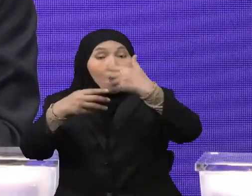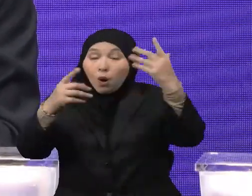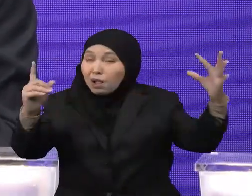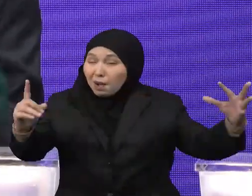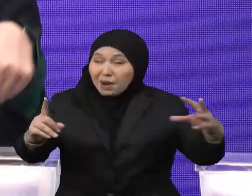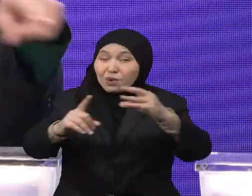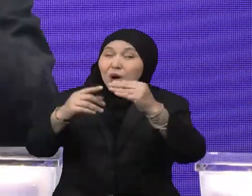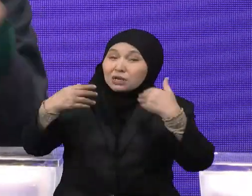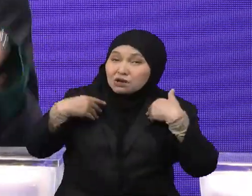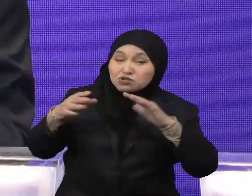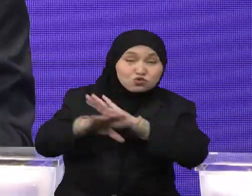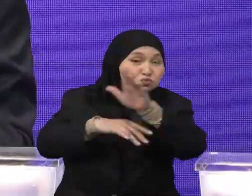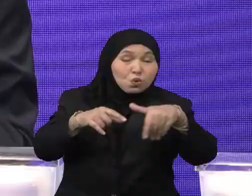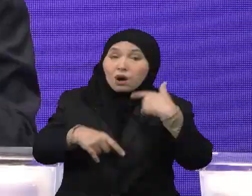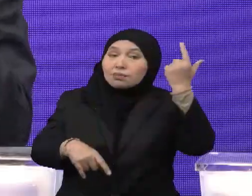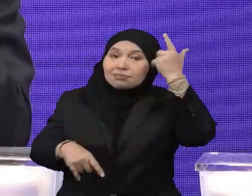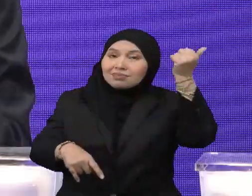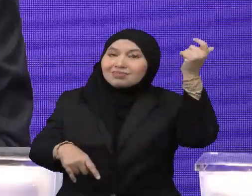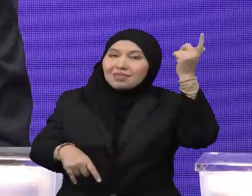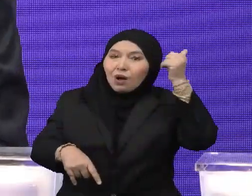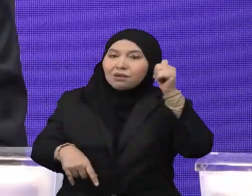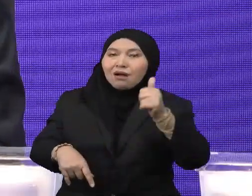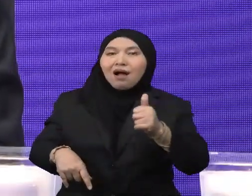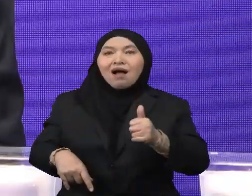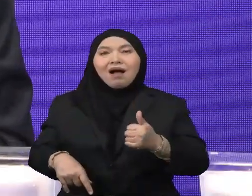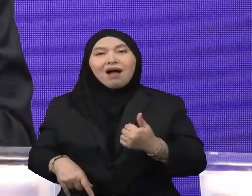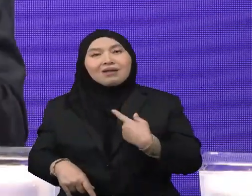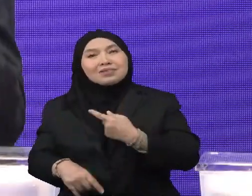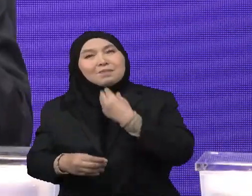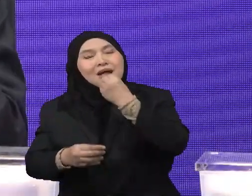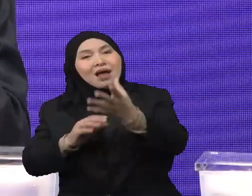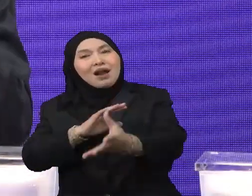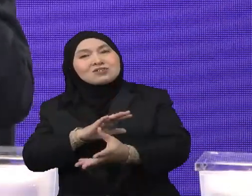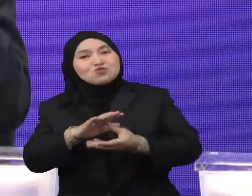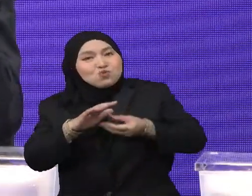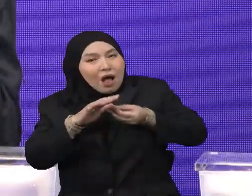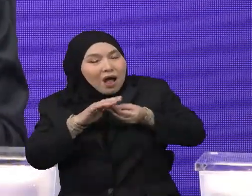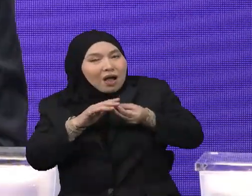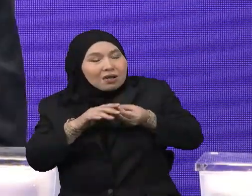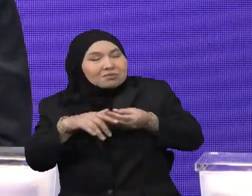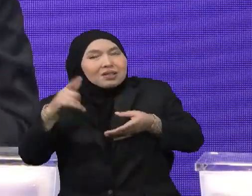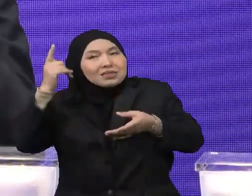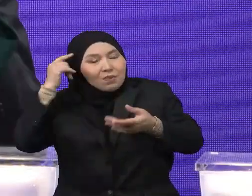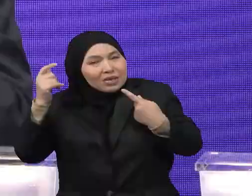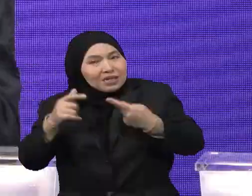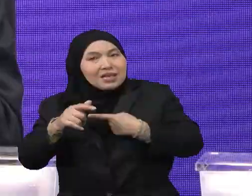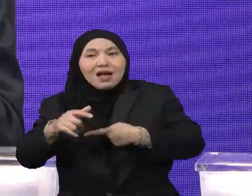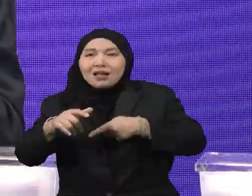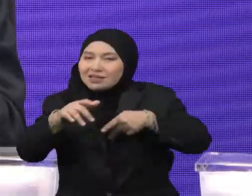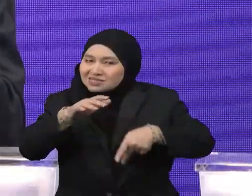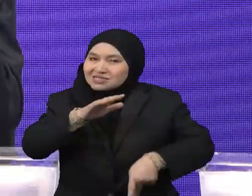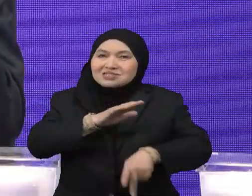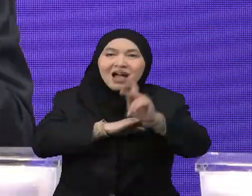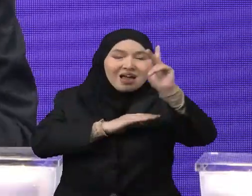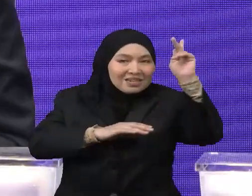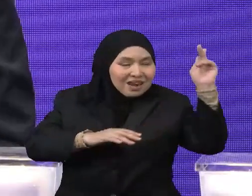di situ semua orang tahu itu maka Rasul semua orang tahu kita khianat harta rakyat semua orang tahu